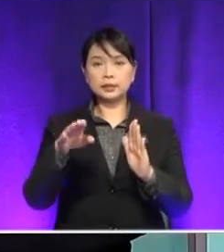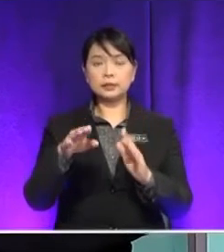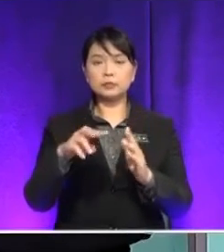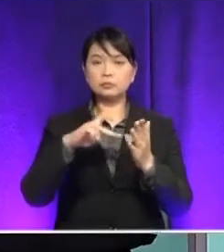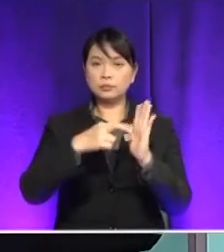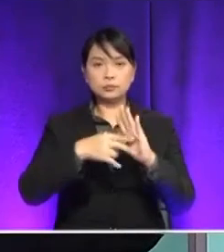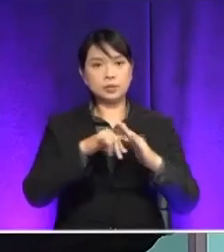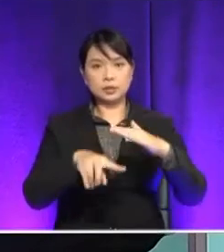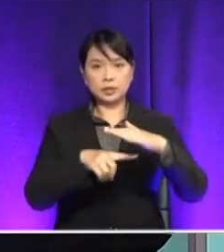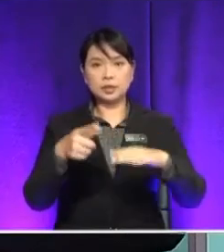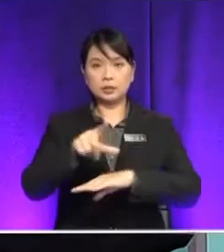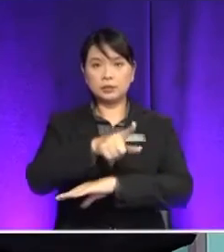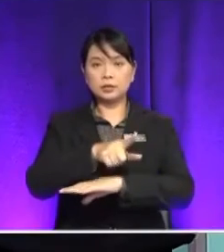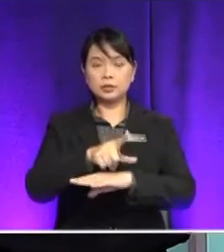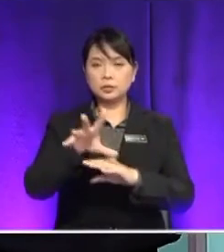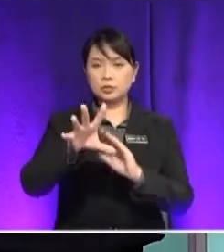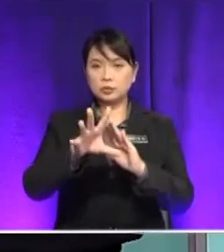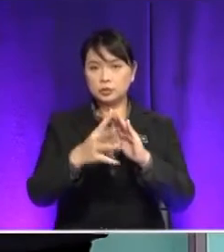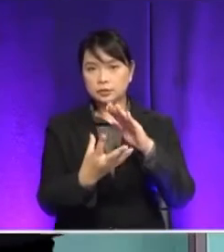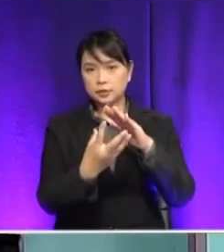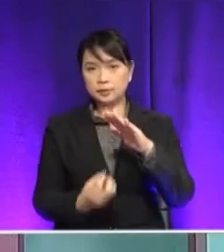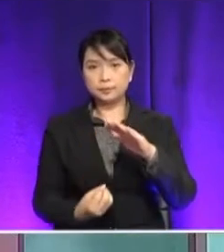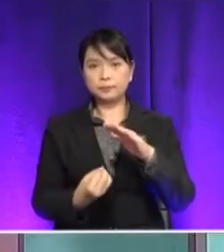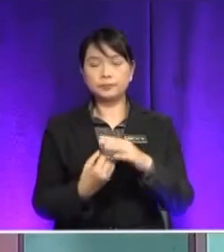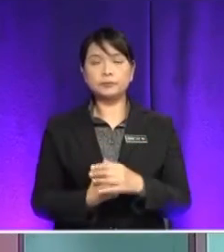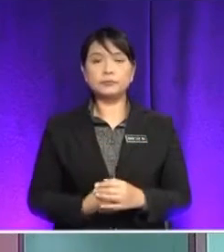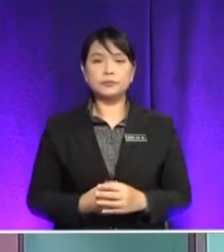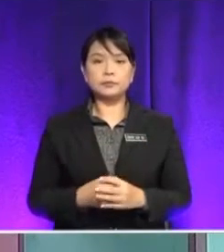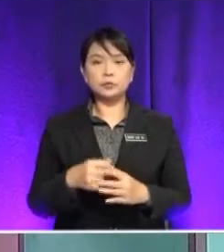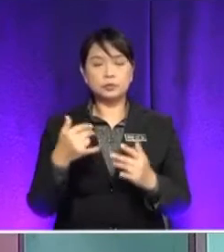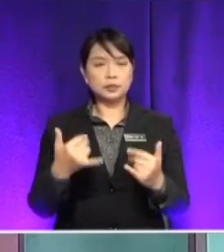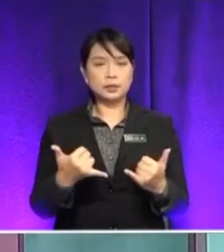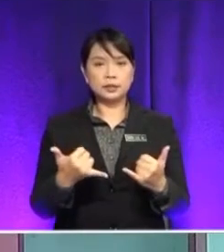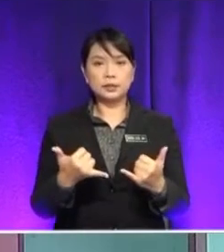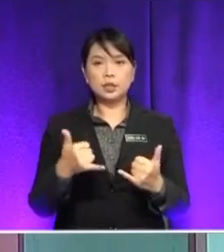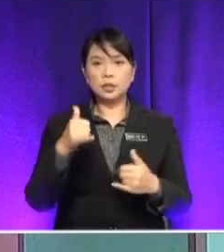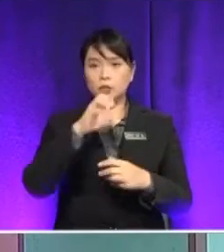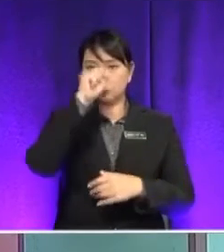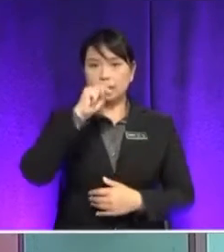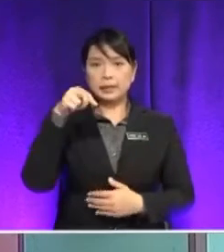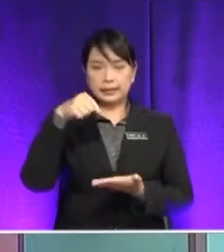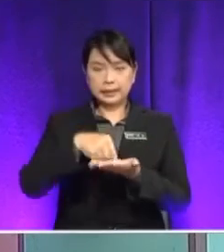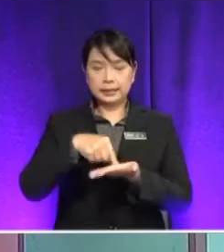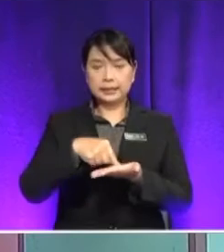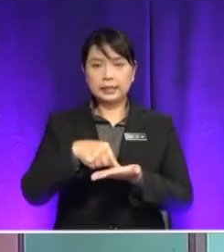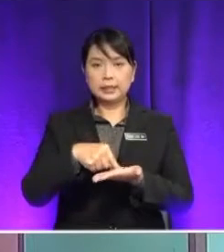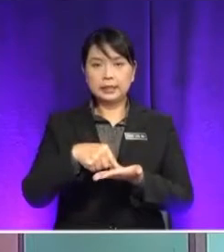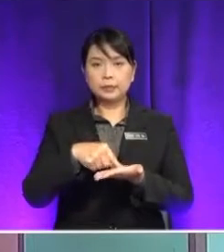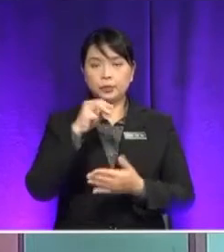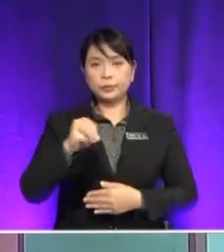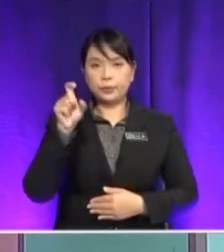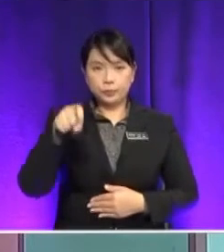Allah hasilnya atau masuknya boleh dipastikan Yani soalny murid itu kena Faham yang DNA adalah ciri